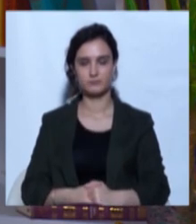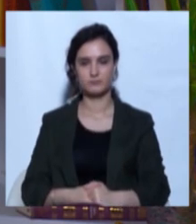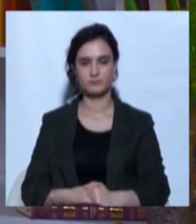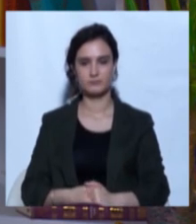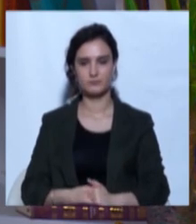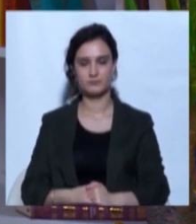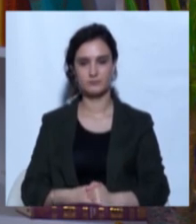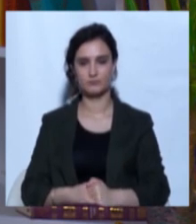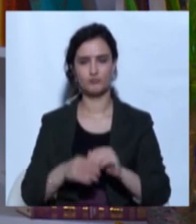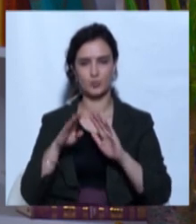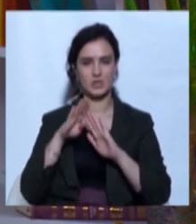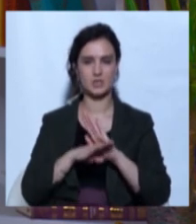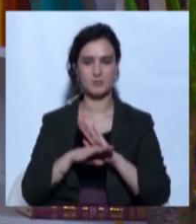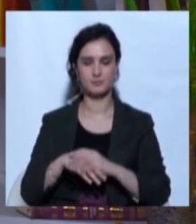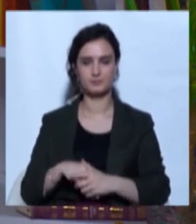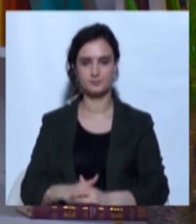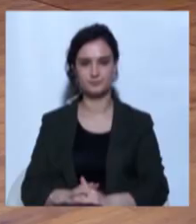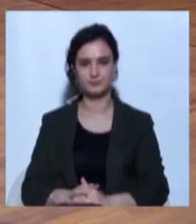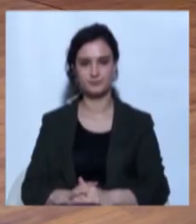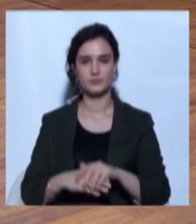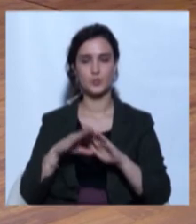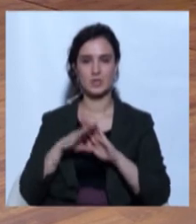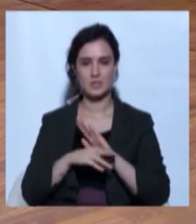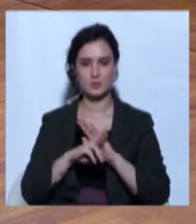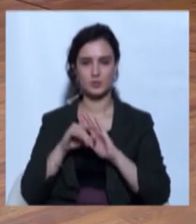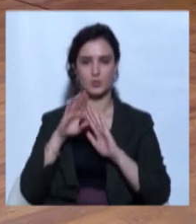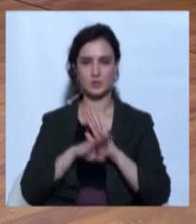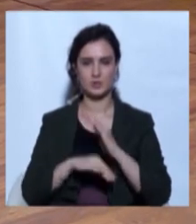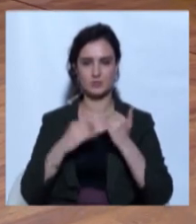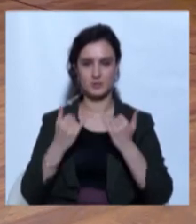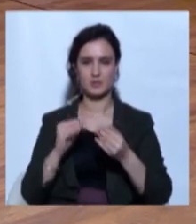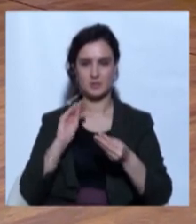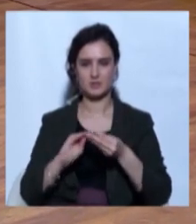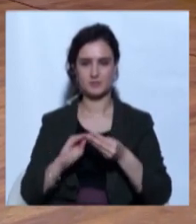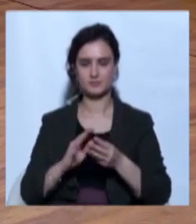ნელ-ნელა უარესდება. უარესდებოდა და უარესდება დღესაც.